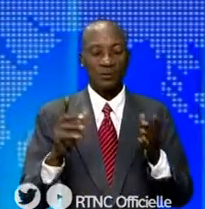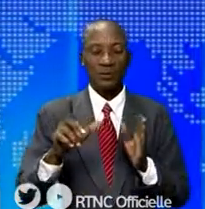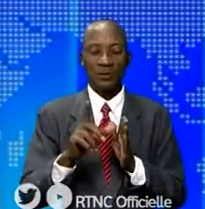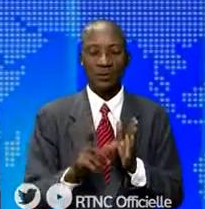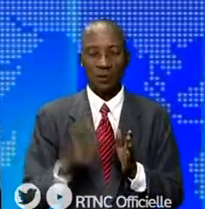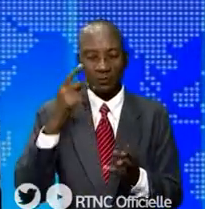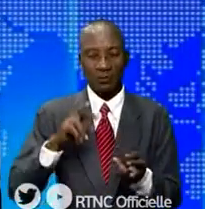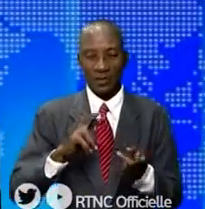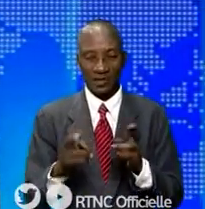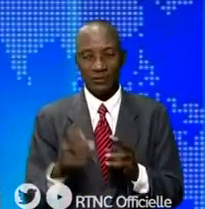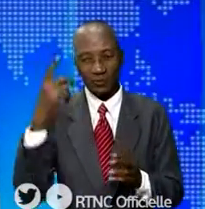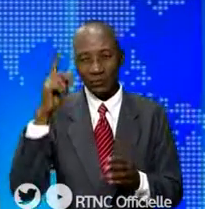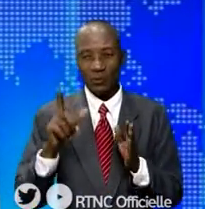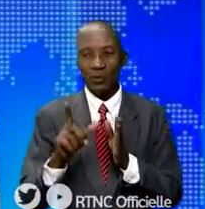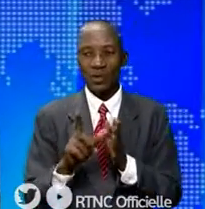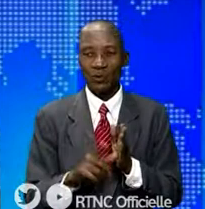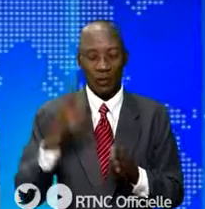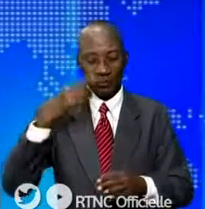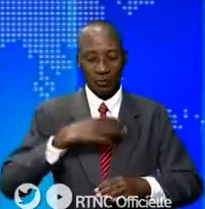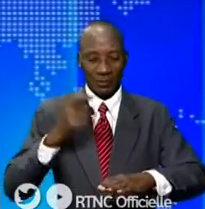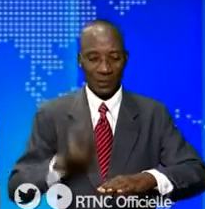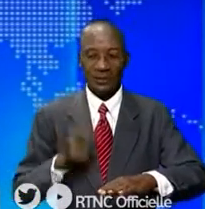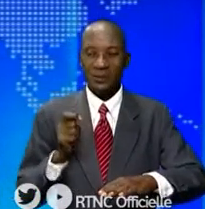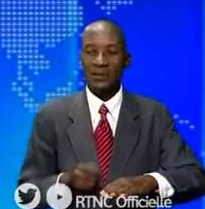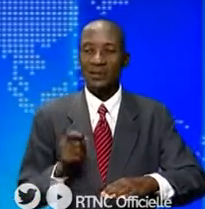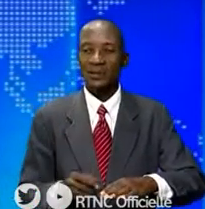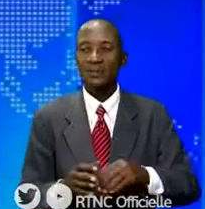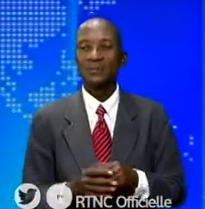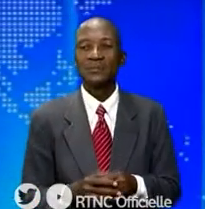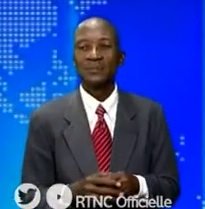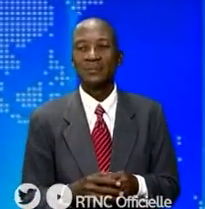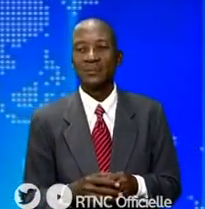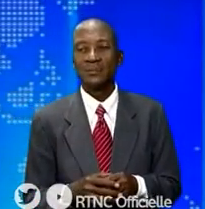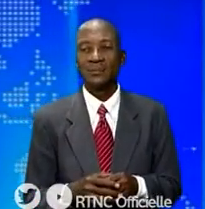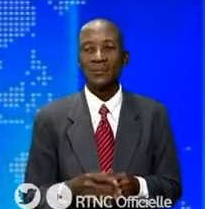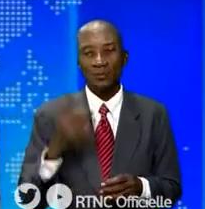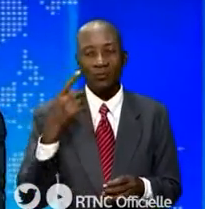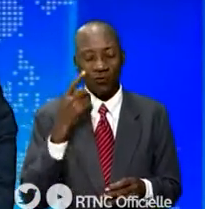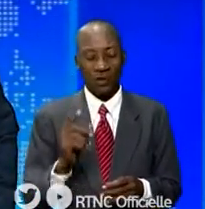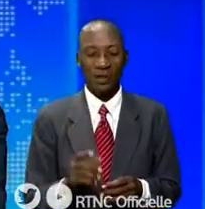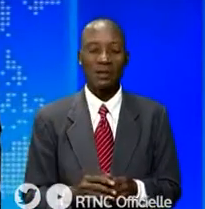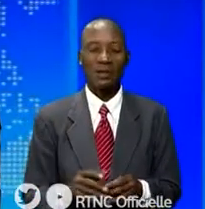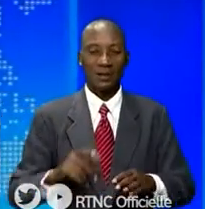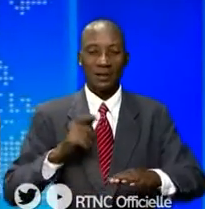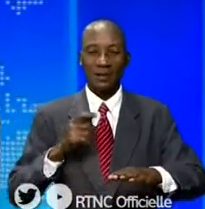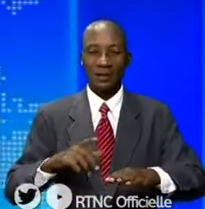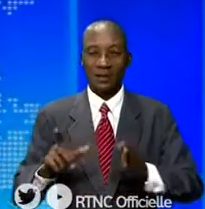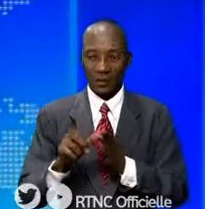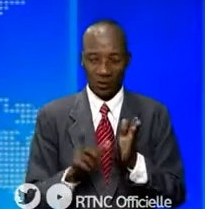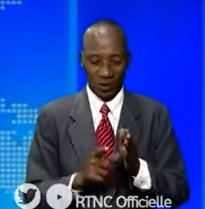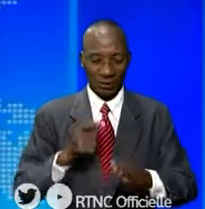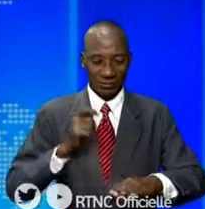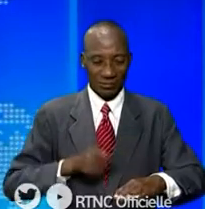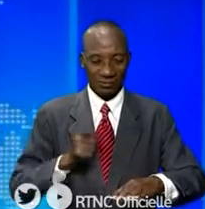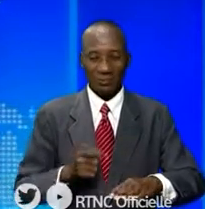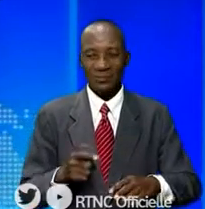révision de la loi sur les statuts des magistrats et la loi sur les juridictions judiciaires. Propositions de loi qui sont initiées par M. Aubin Minakou